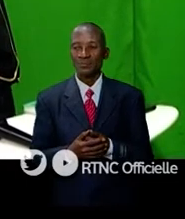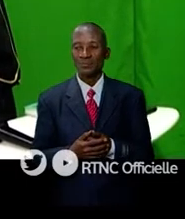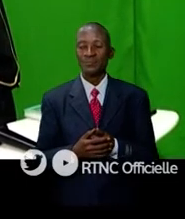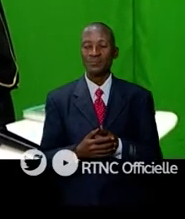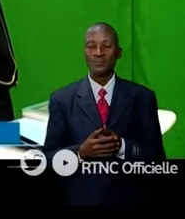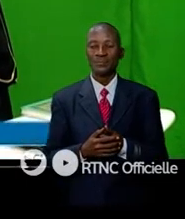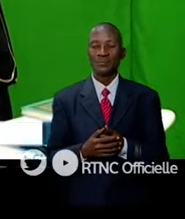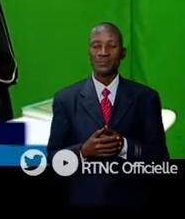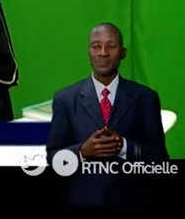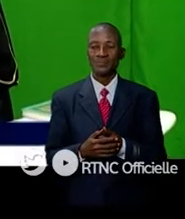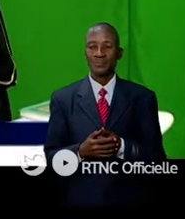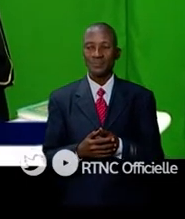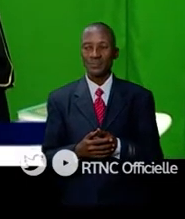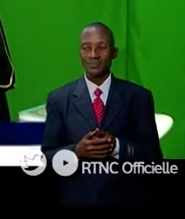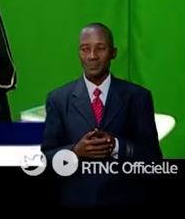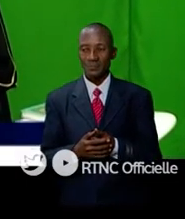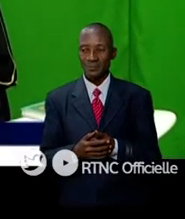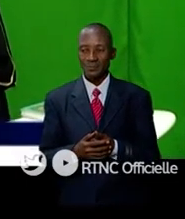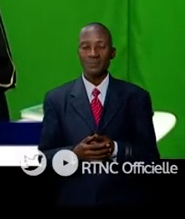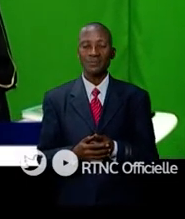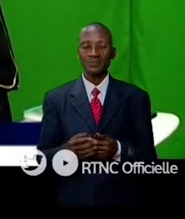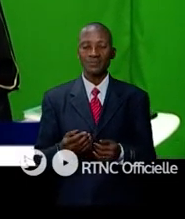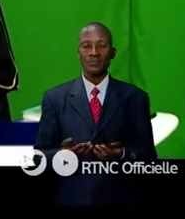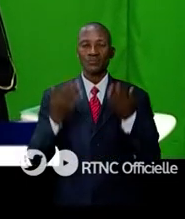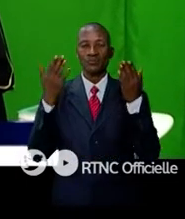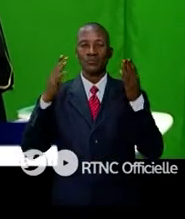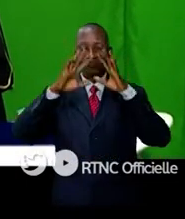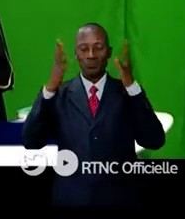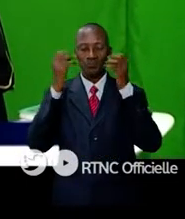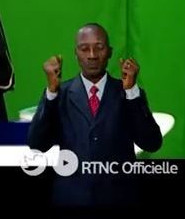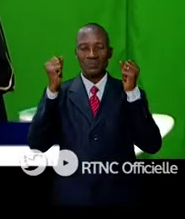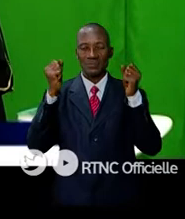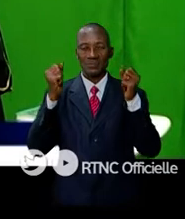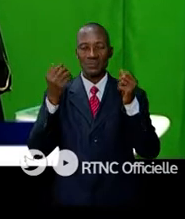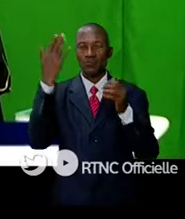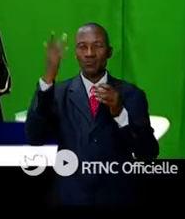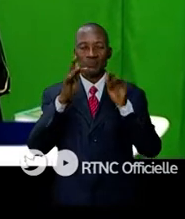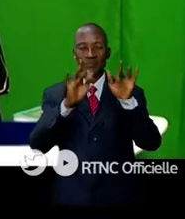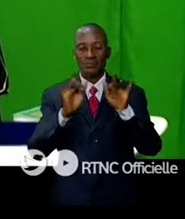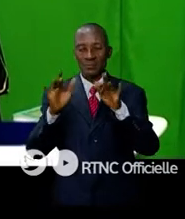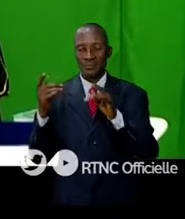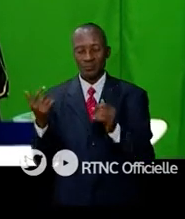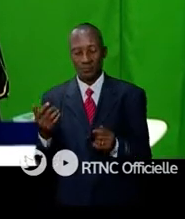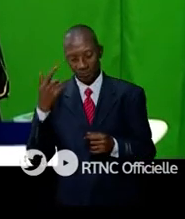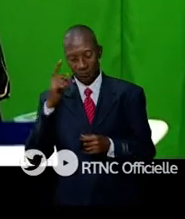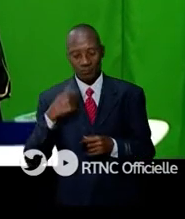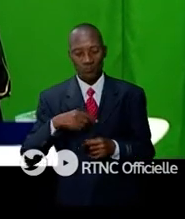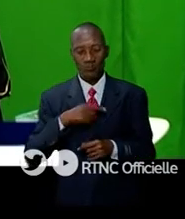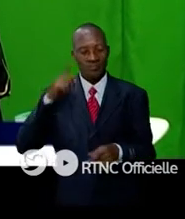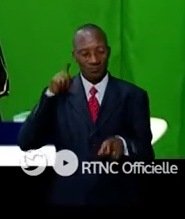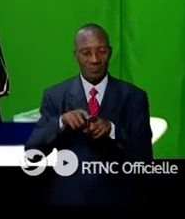Bismillahirrahmanirrahim. Louange à Dieu le Tout-Puissant, le Tout-Miséricordieux. Chers frères et sœurs en